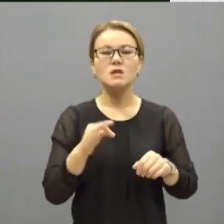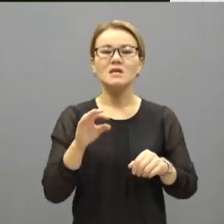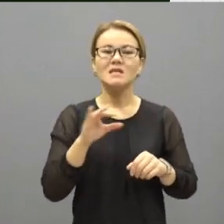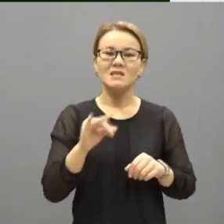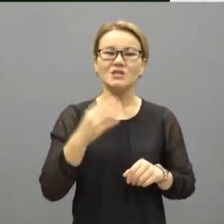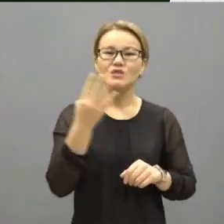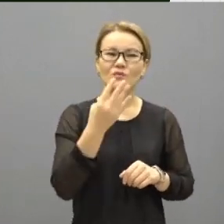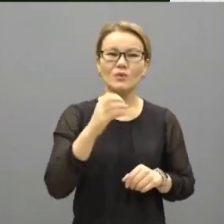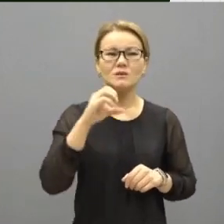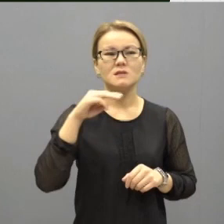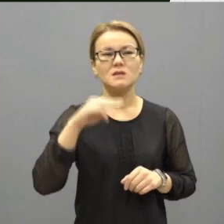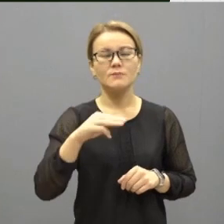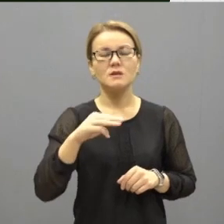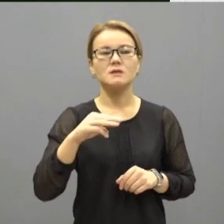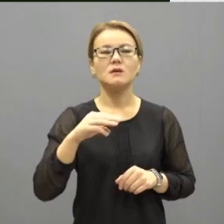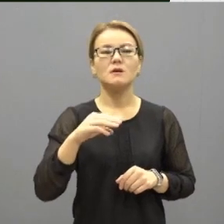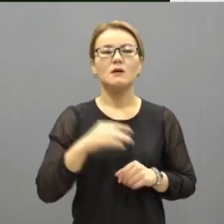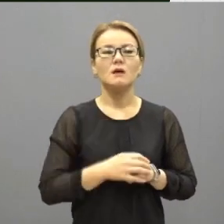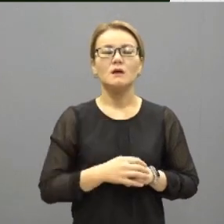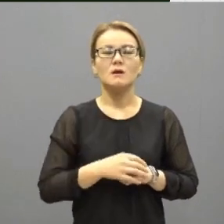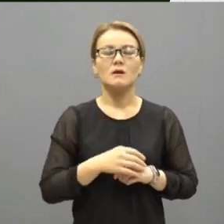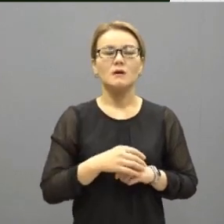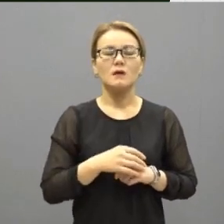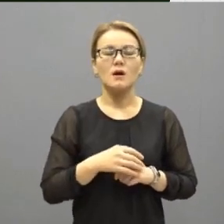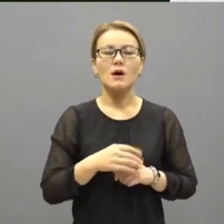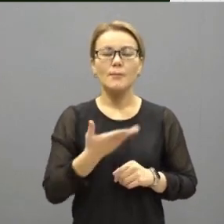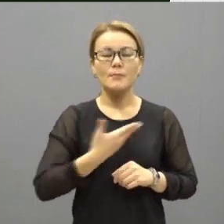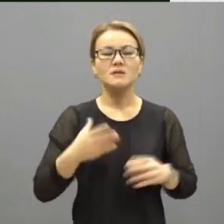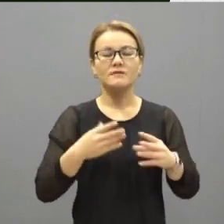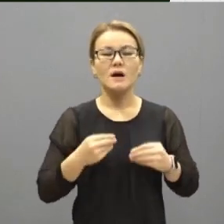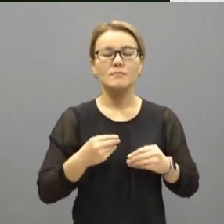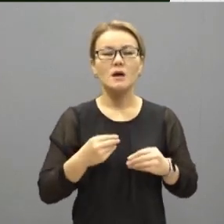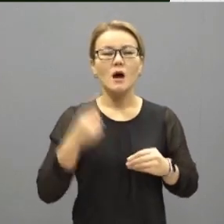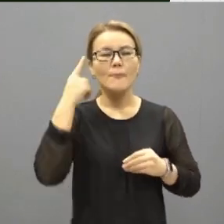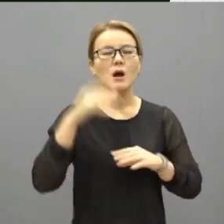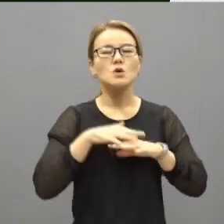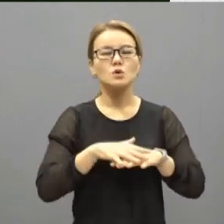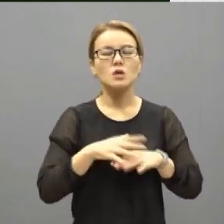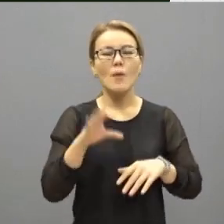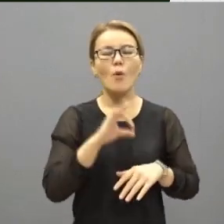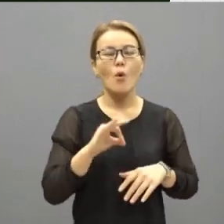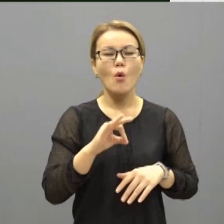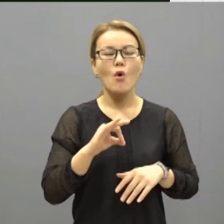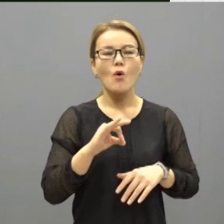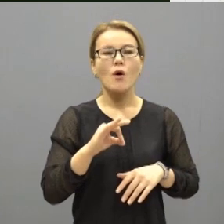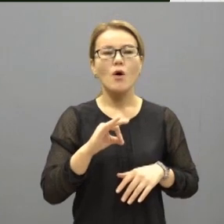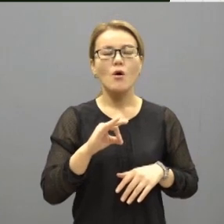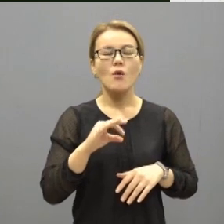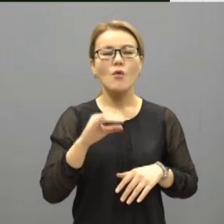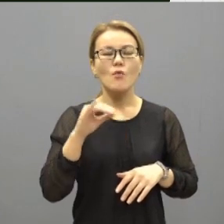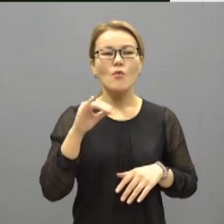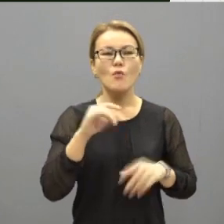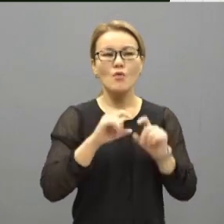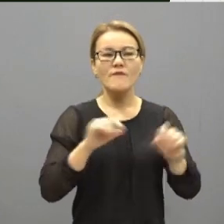четвертой и более высоких степеней. Но мы с вами сегодня порассуждаем об уравнениях первой, второй и